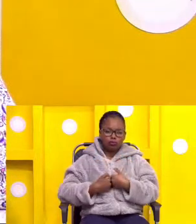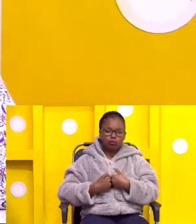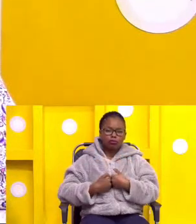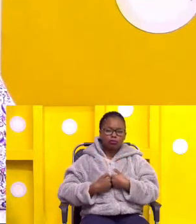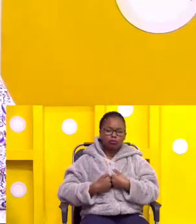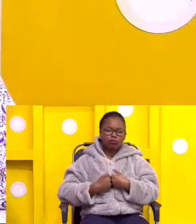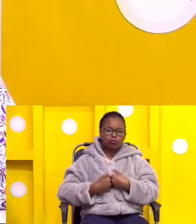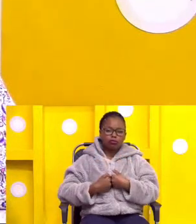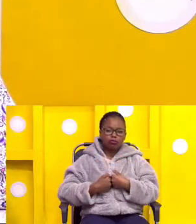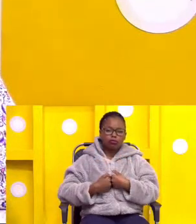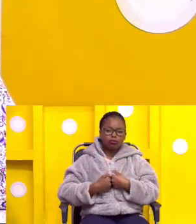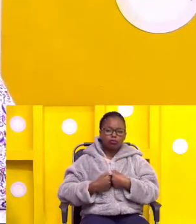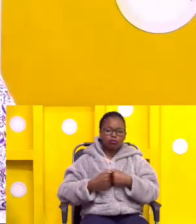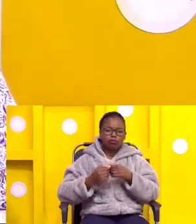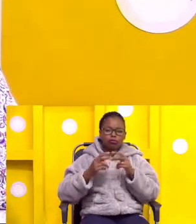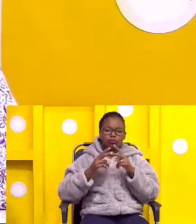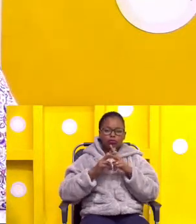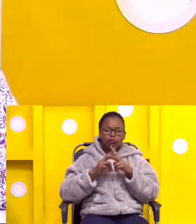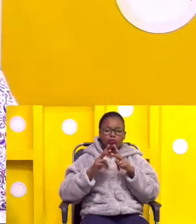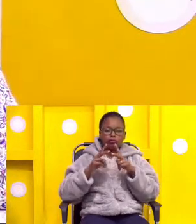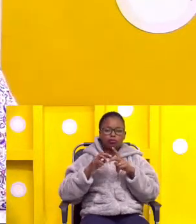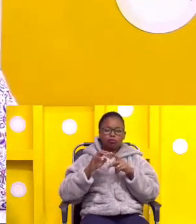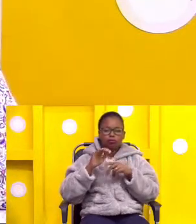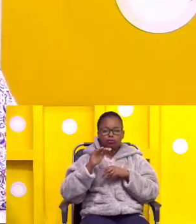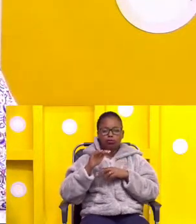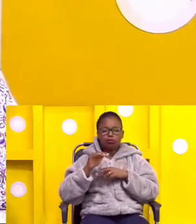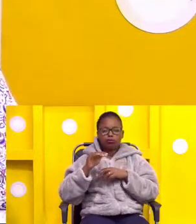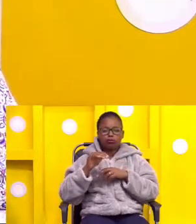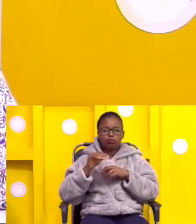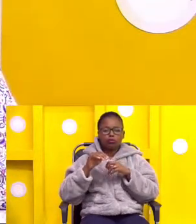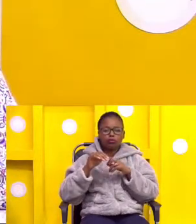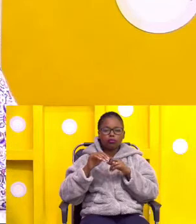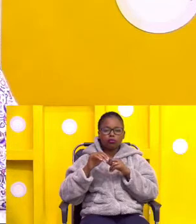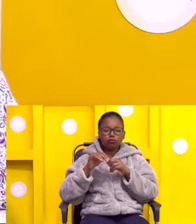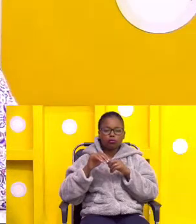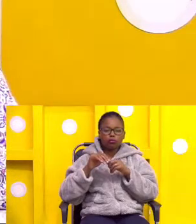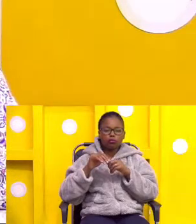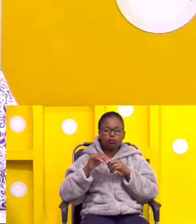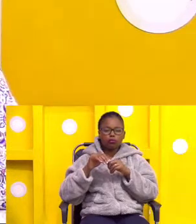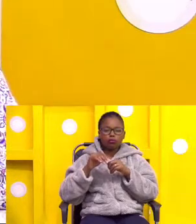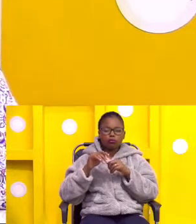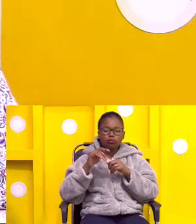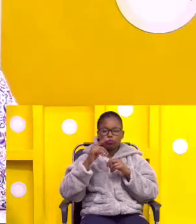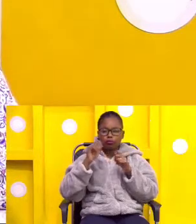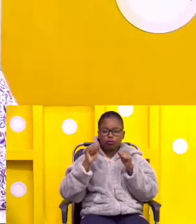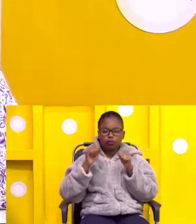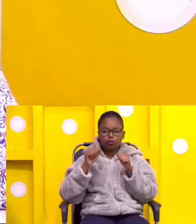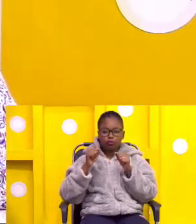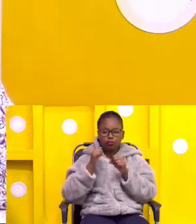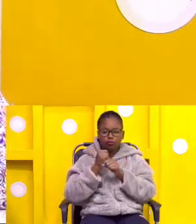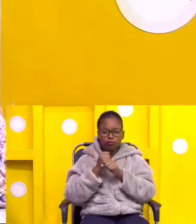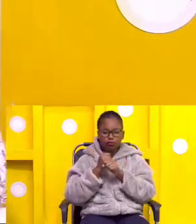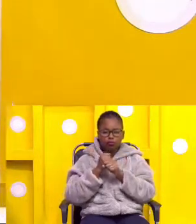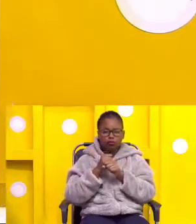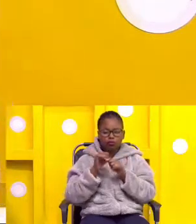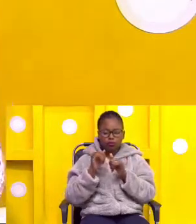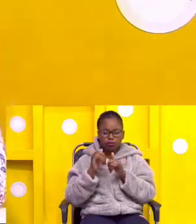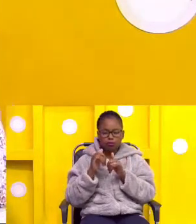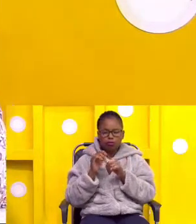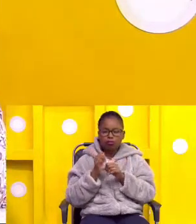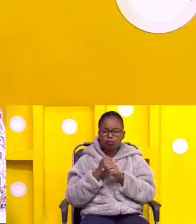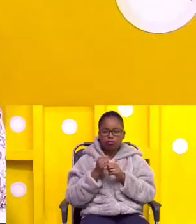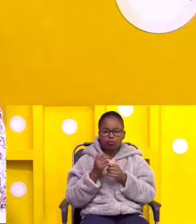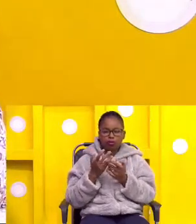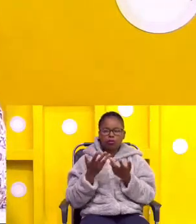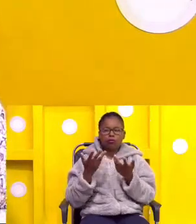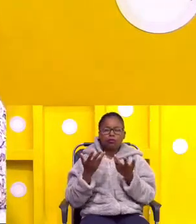ngai witå nä mwihokeku ngiurio na rä urä nä å rä tigaga gå thiä gå kä hoera arwaru wambä rute ehe arwaru ndingä tiga kå